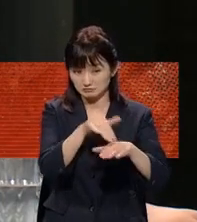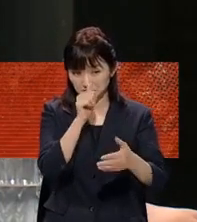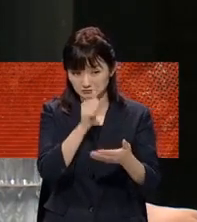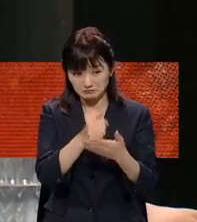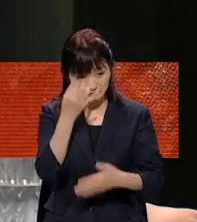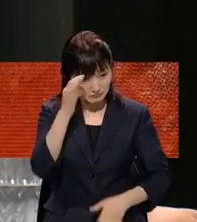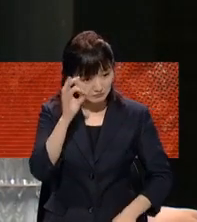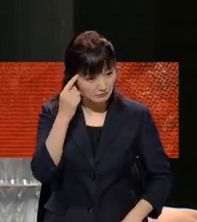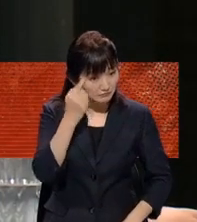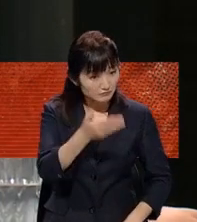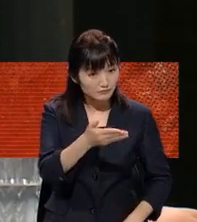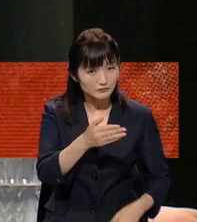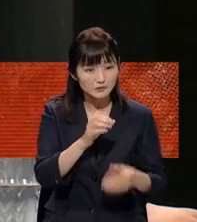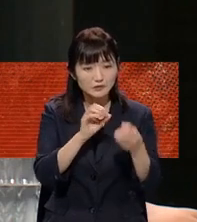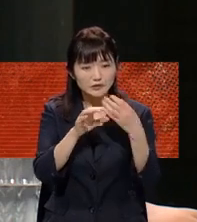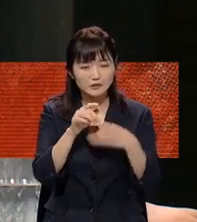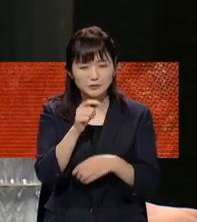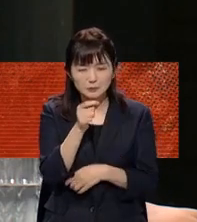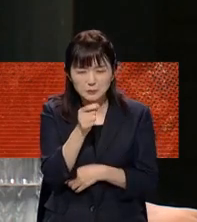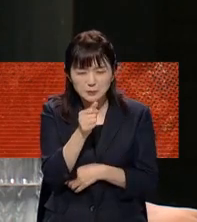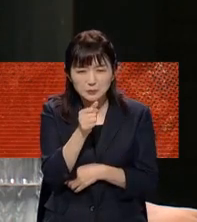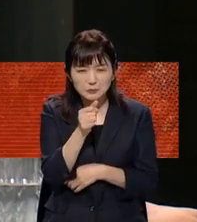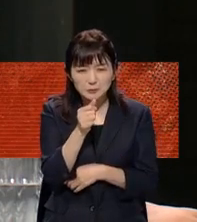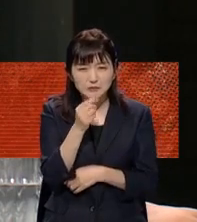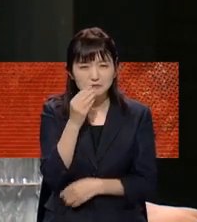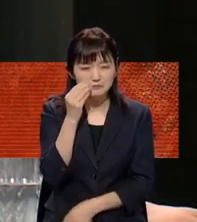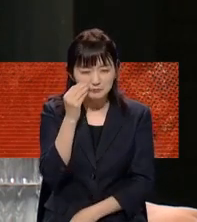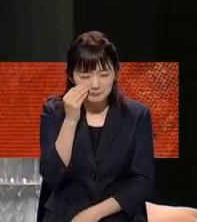이렇게 물으니까 작은 목소리로네라고